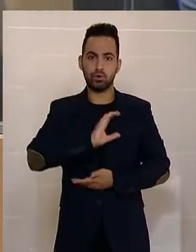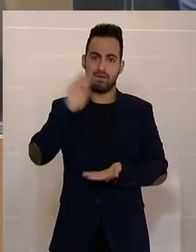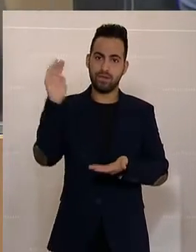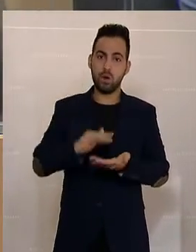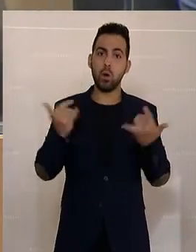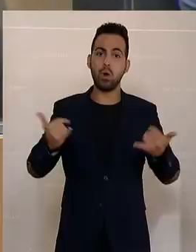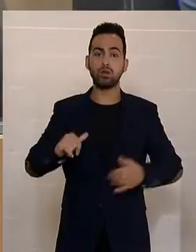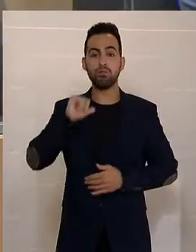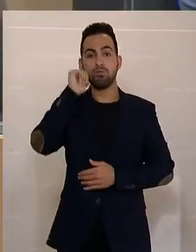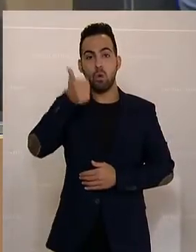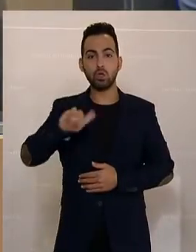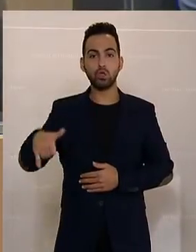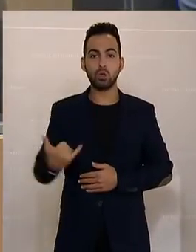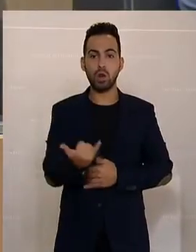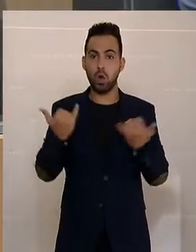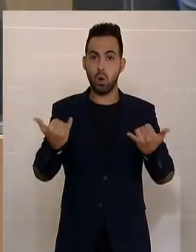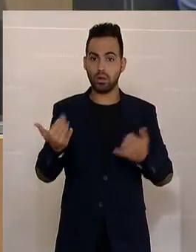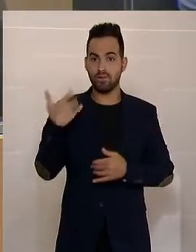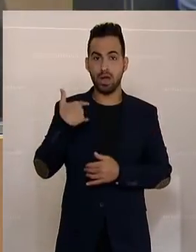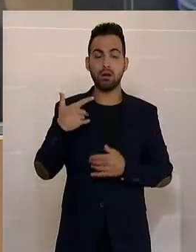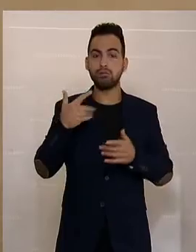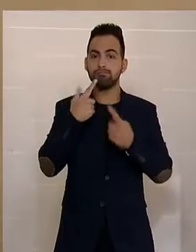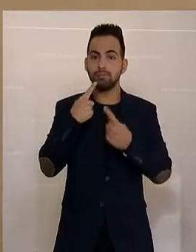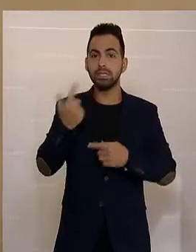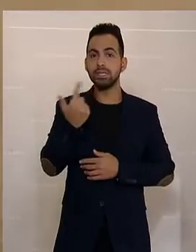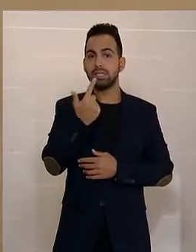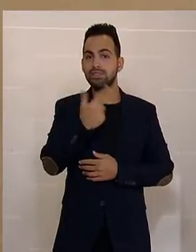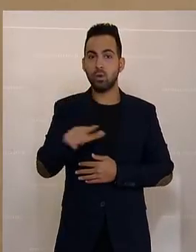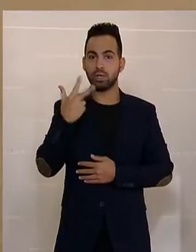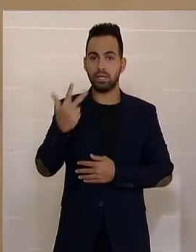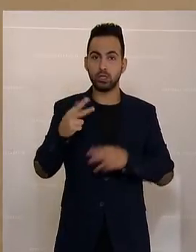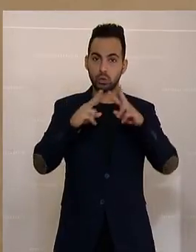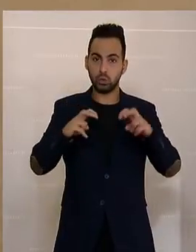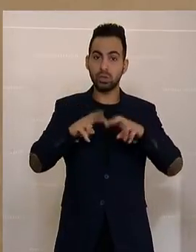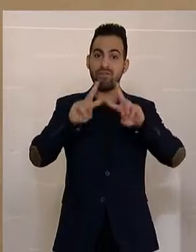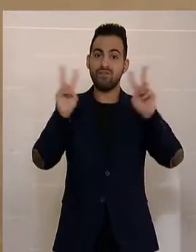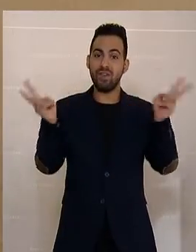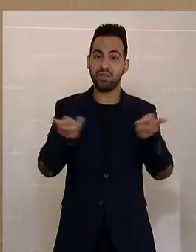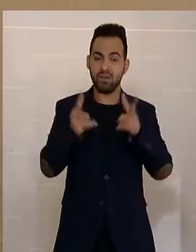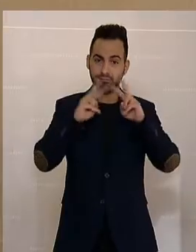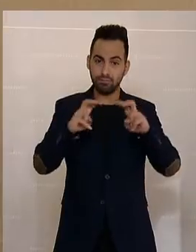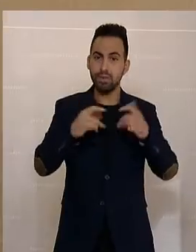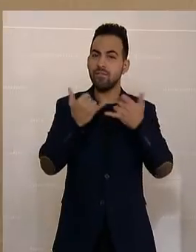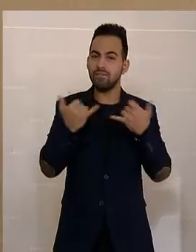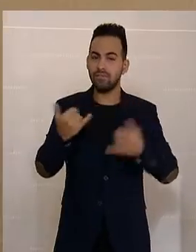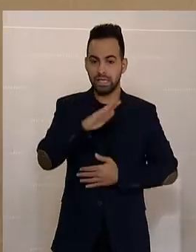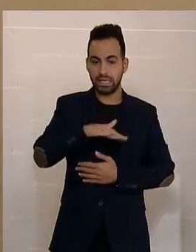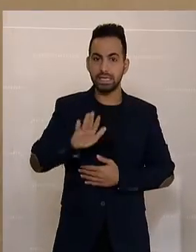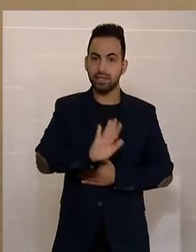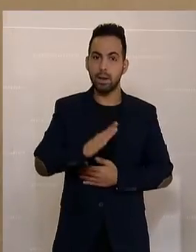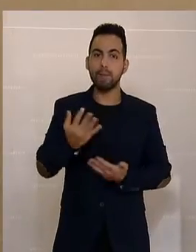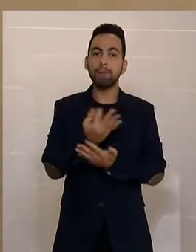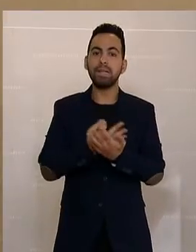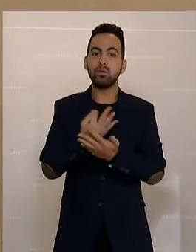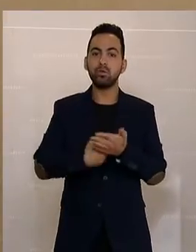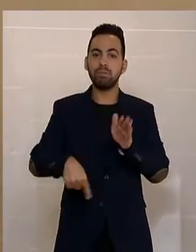Morgenjournal war ein Beitrag über 32 Studien, die weltweit durchgeführt wurden, wie Kindern, die